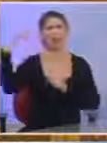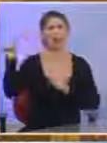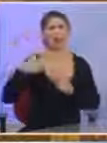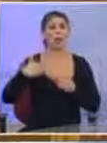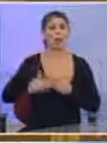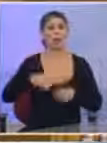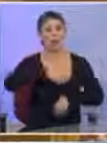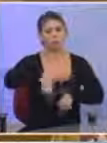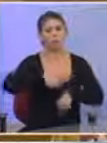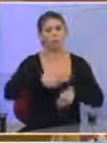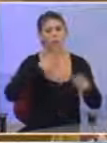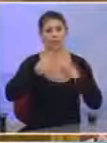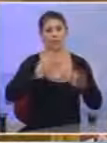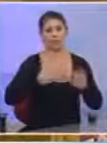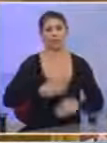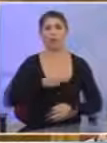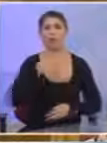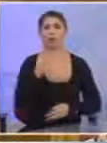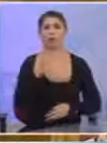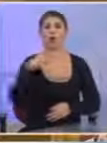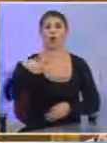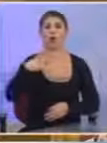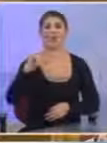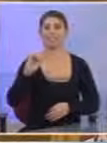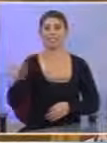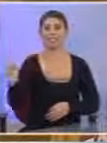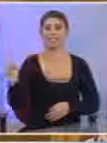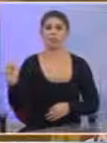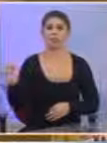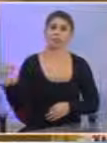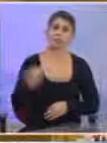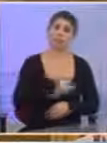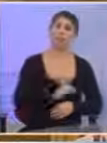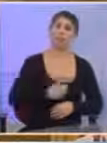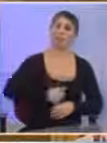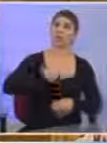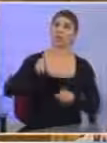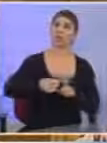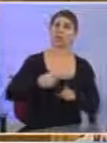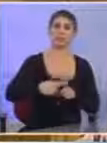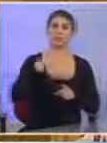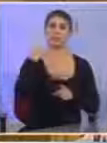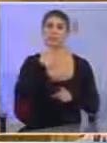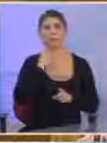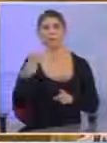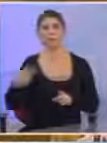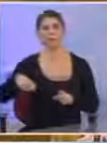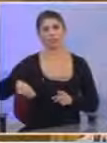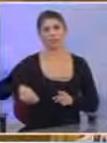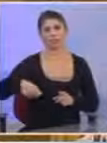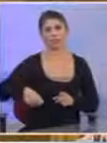εξαντλητικές διαπραγματεύσεις, ο κύριος Κοτζιάς γύρισε θριαμβευτή στην Ελλάδα με μια υπόσχεση στη βαλίτσα